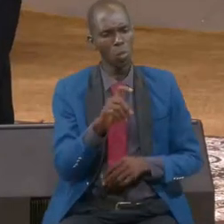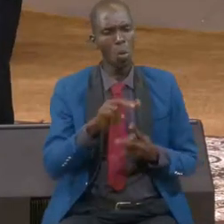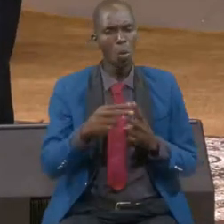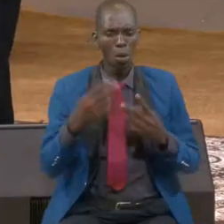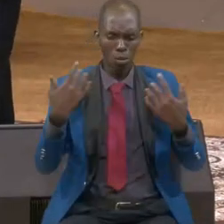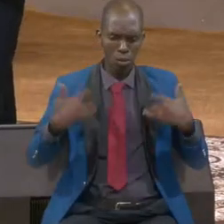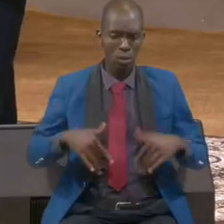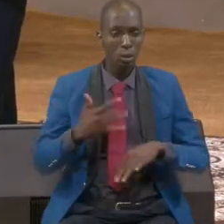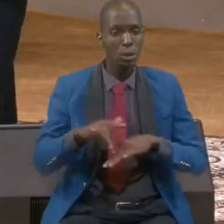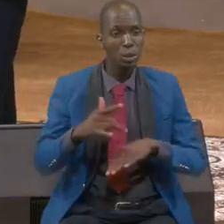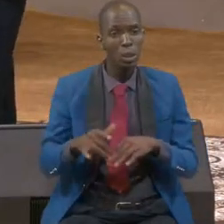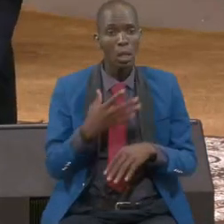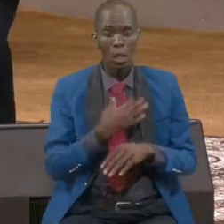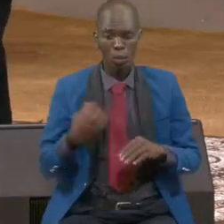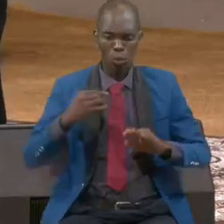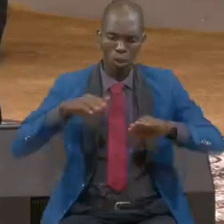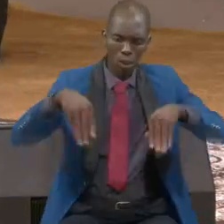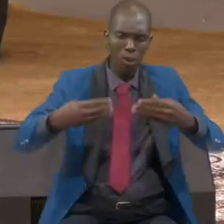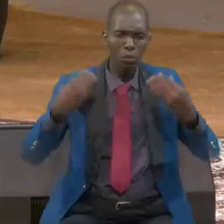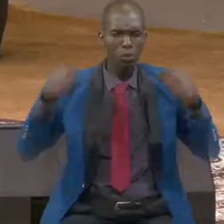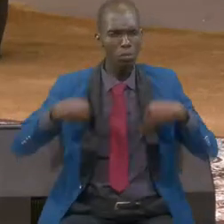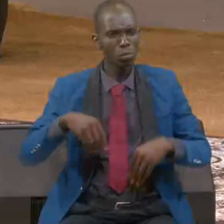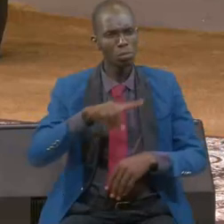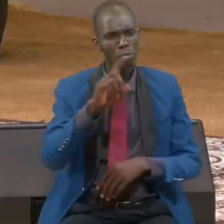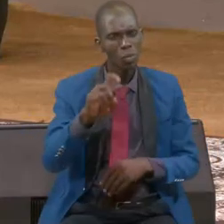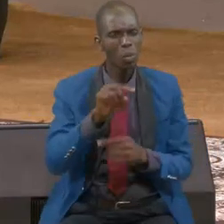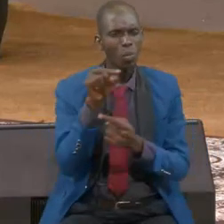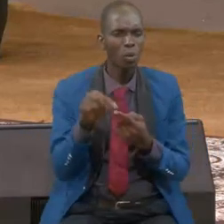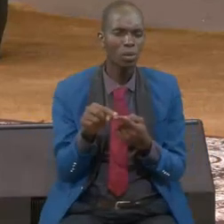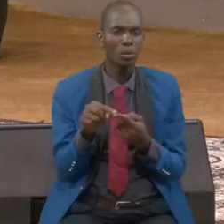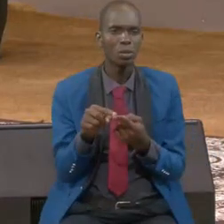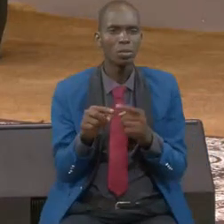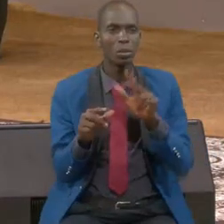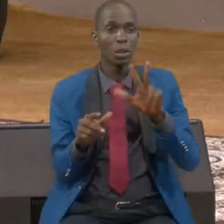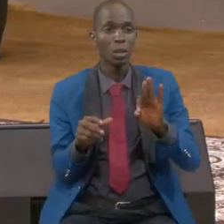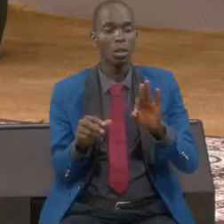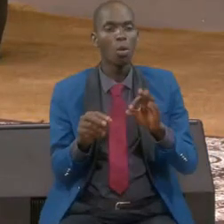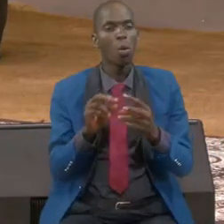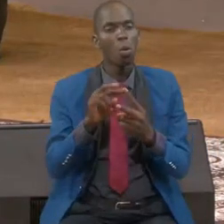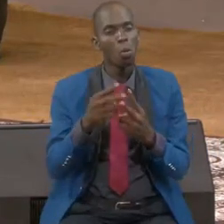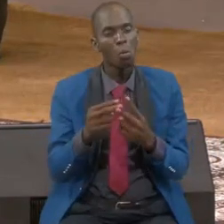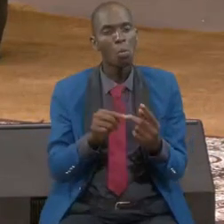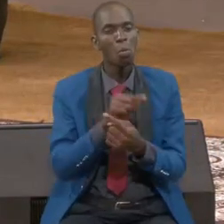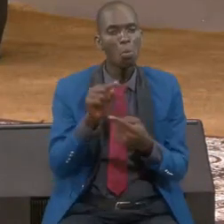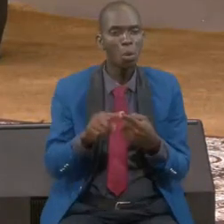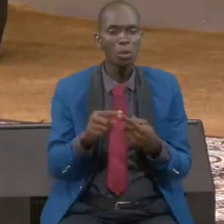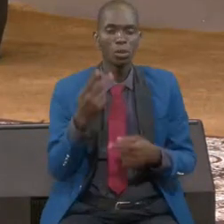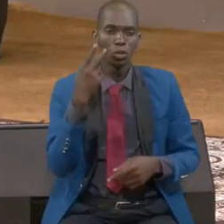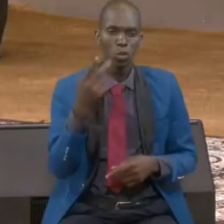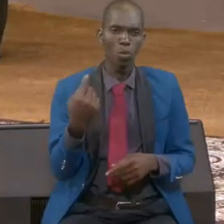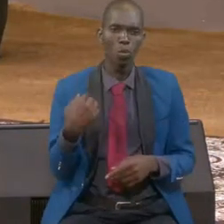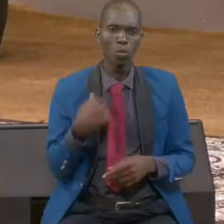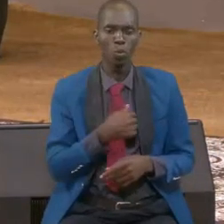nu et t'avons-nous vêtu? 39 dit,